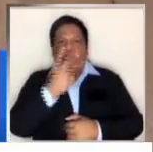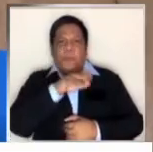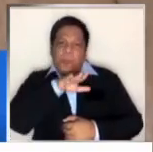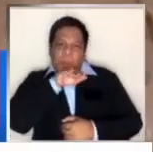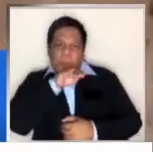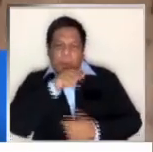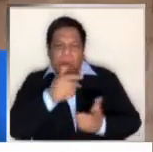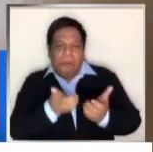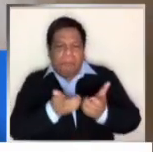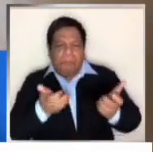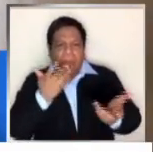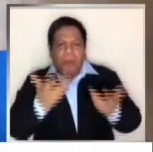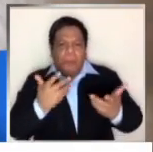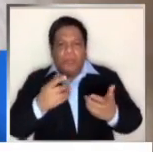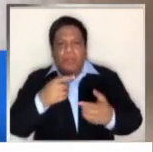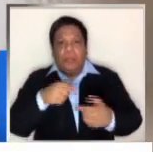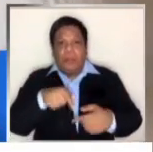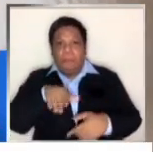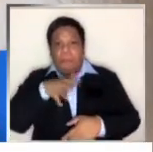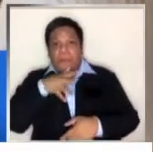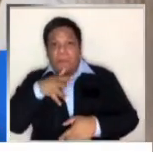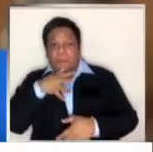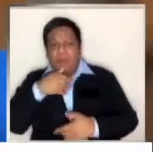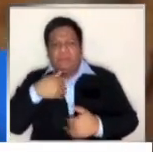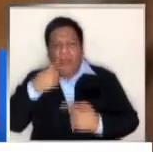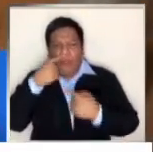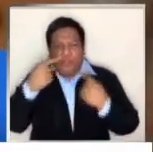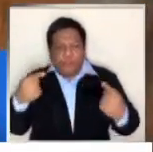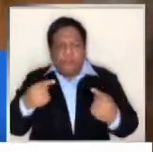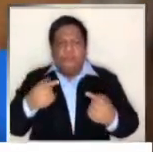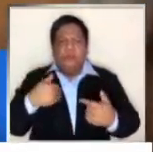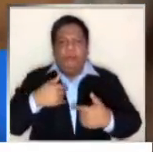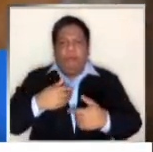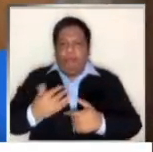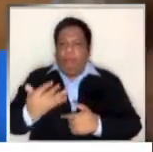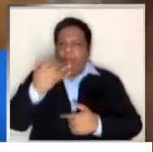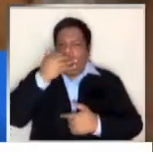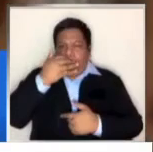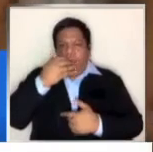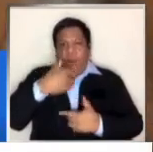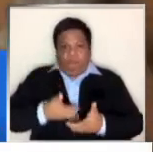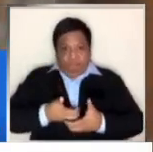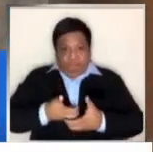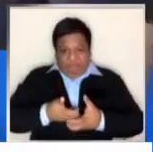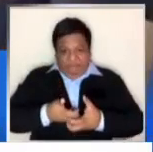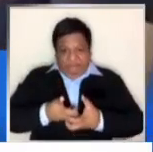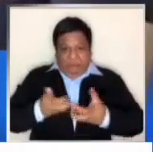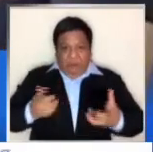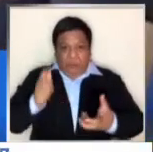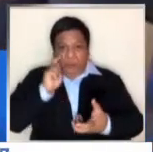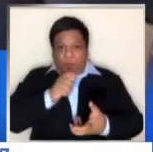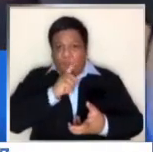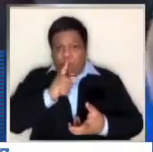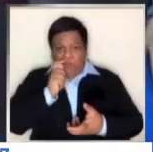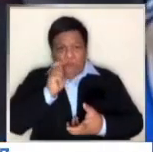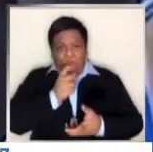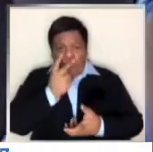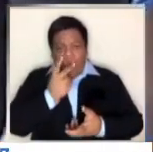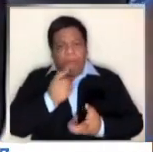ng allergies ang inahin o kaya nakalanghap ng kemikal kaya hindi naghiwalay sa sinapupunan ang dalawang biik.